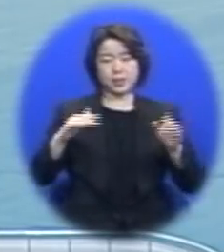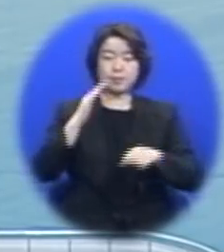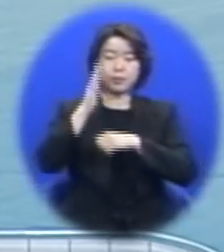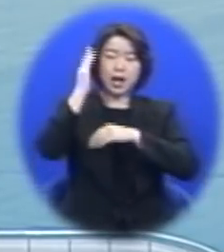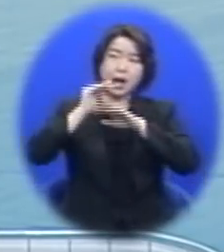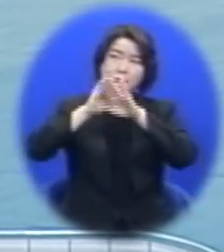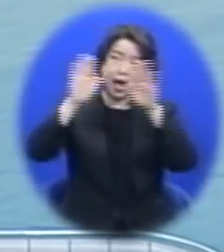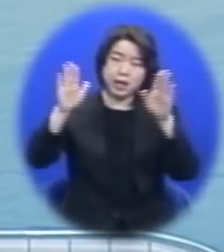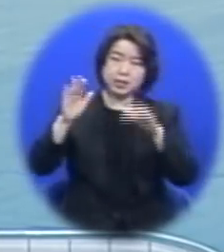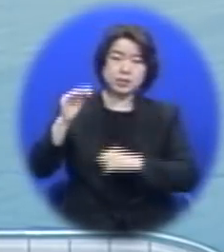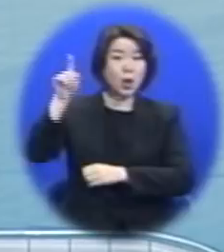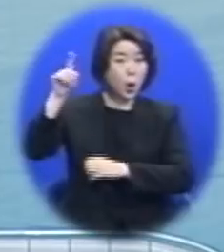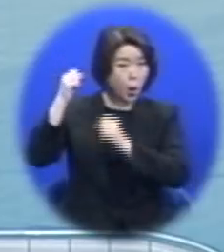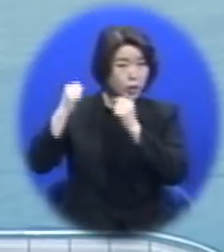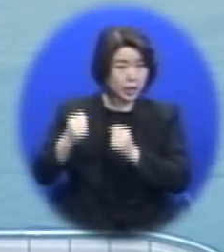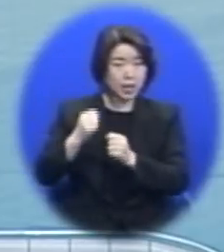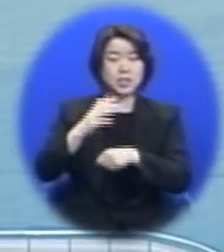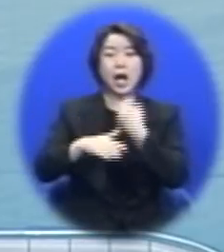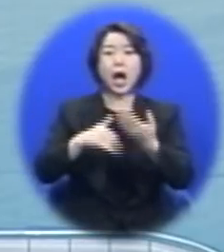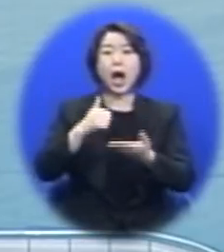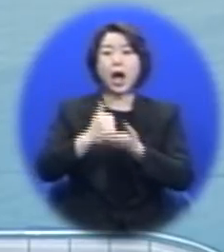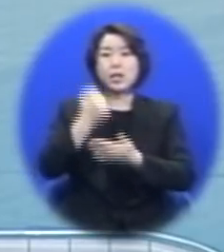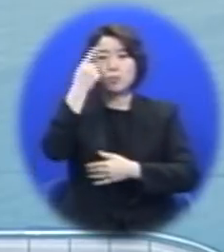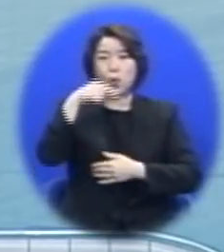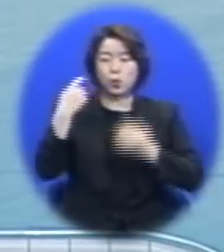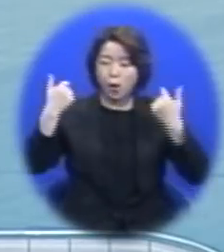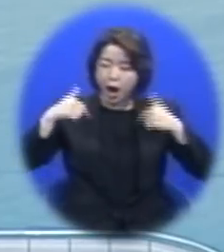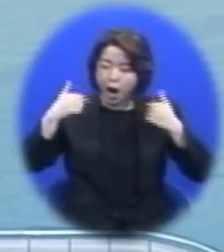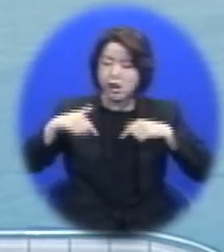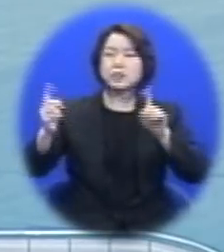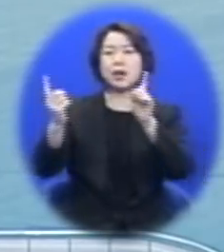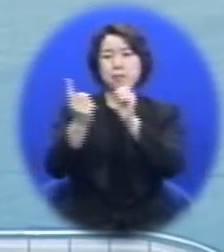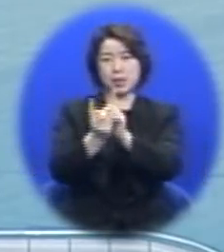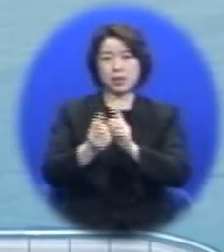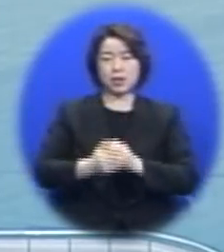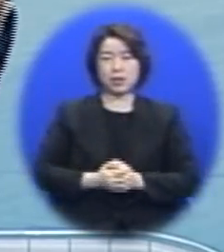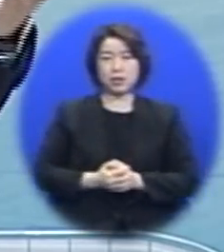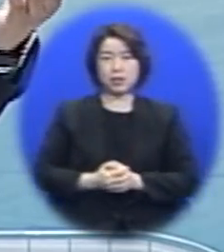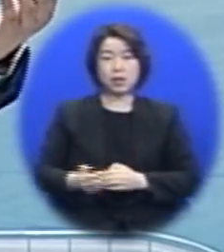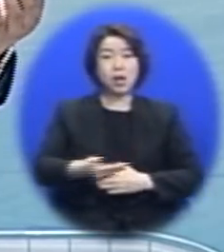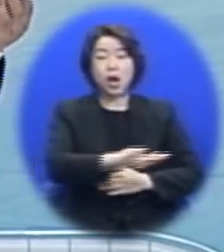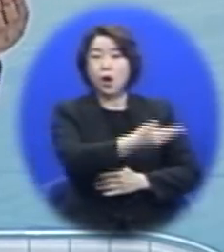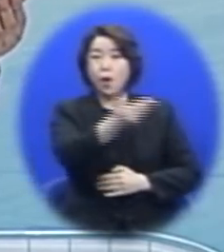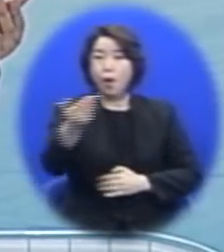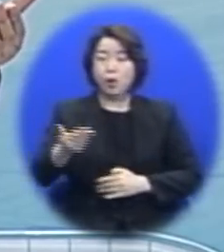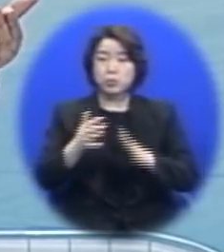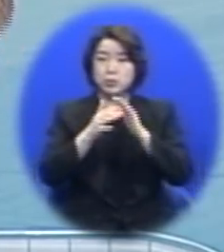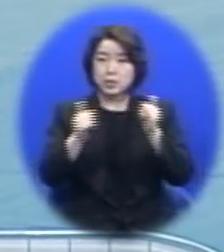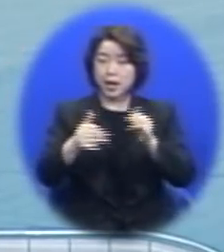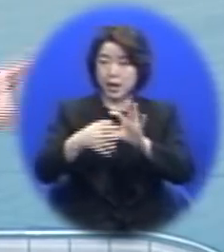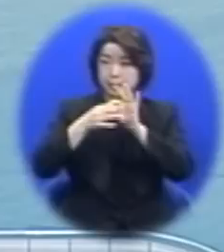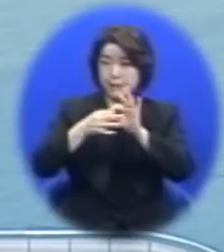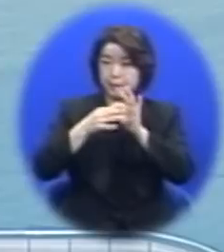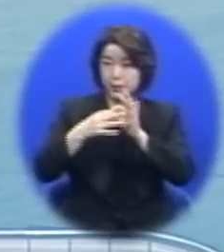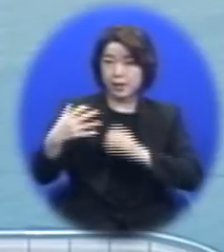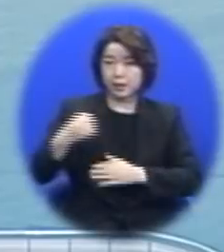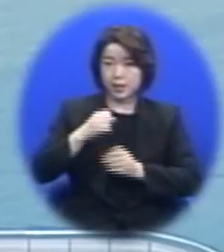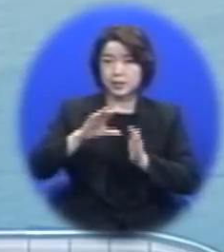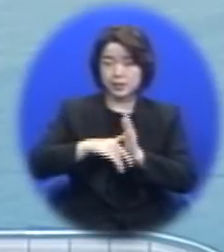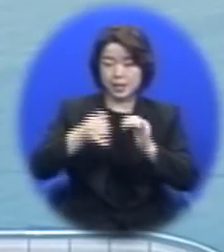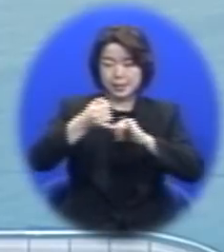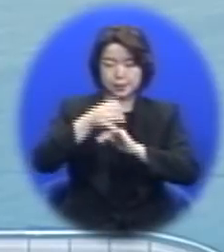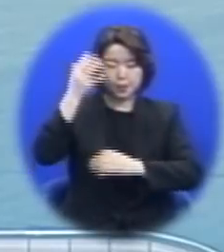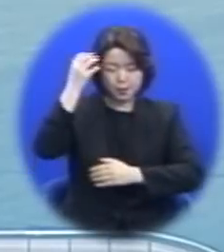하늘에서 하늘에 계신 내 아버지 얼굴을 항상 뵈옵느니라. 여러분, 사람들과의 관계를 가질 때 꼭 명심하셔야